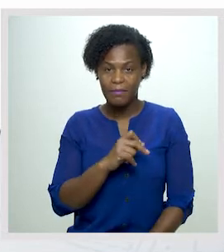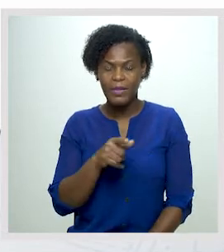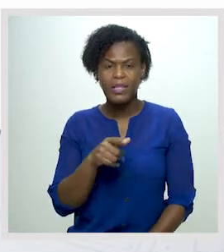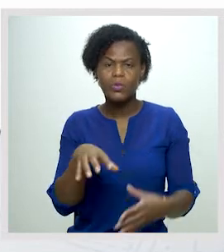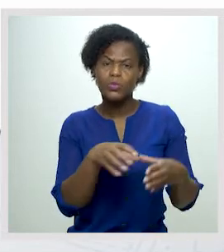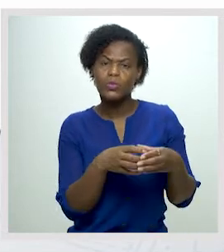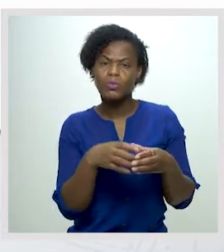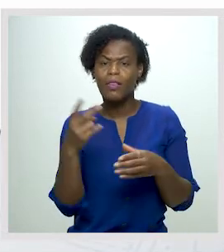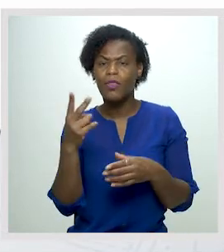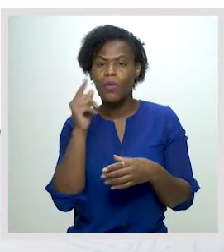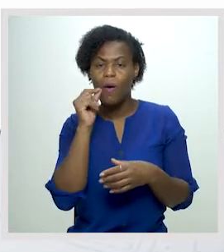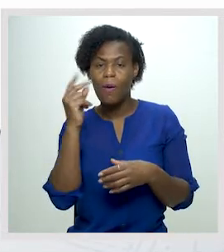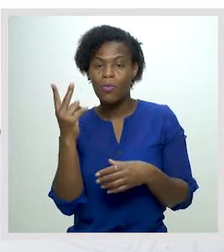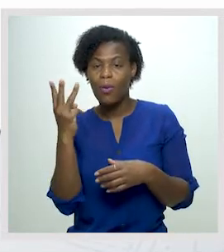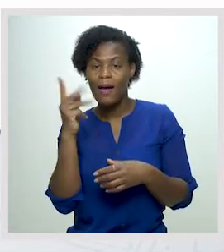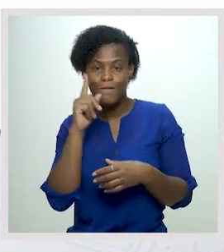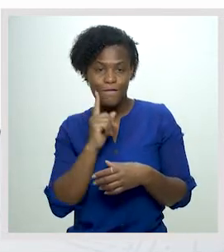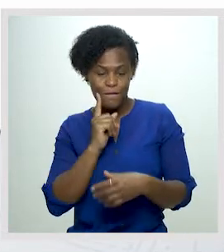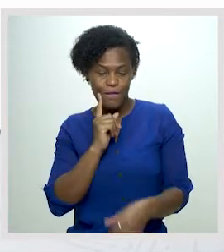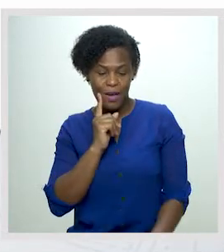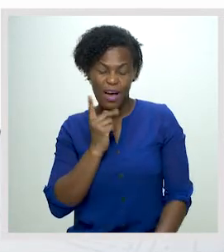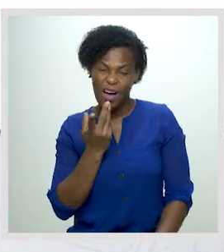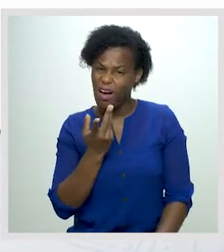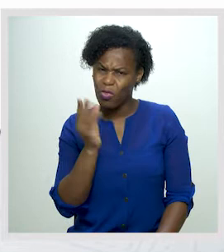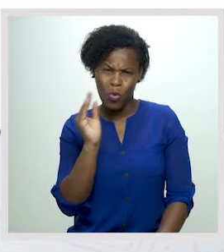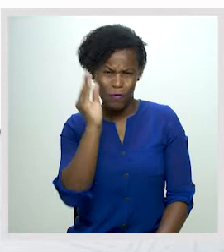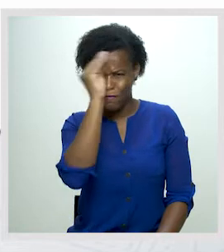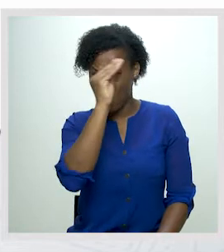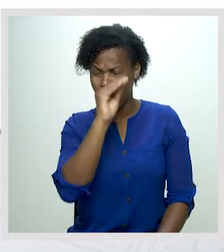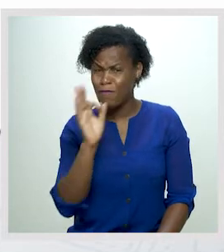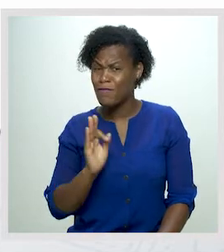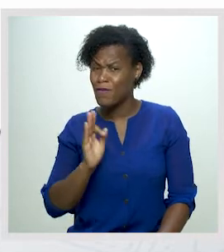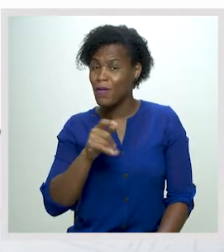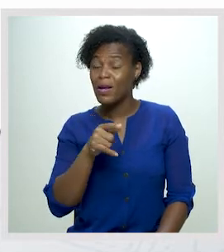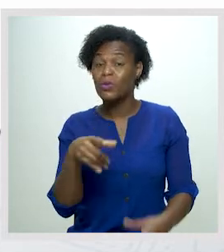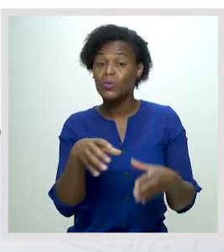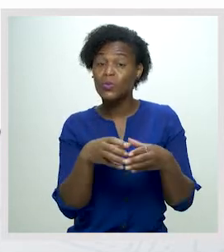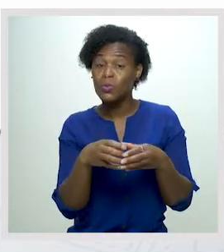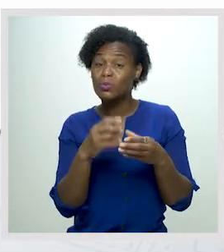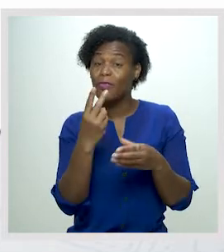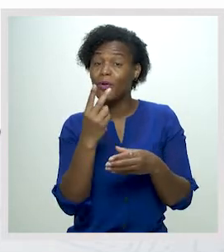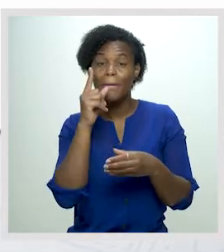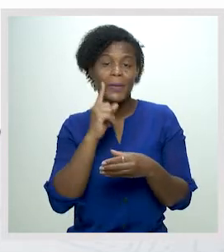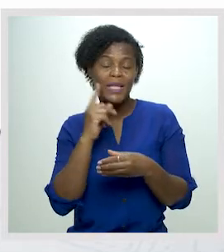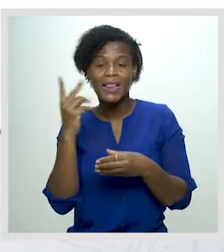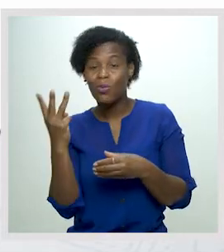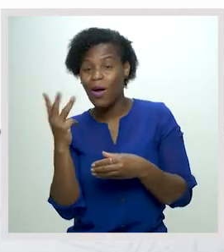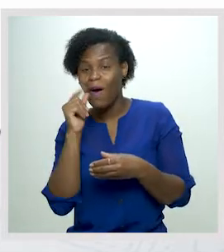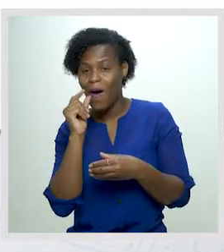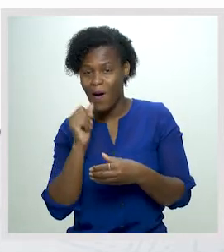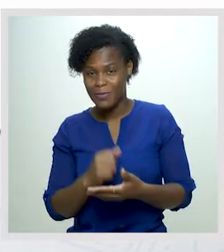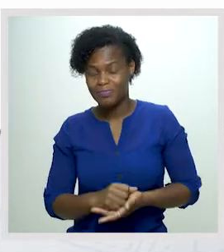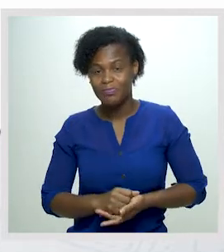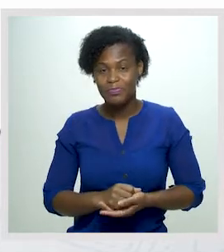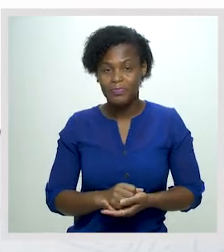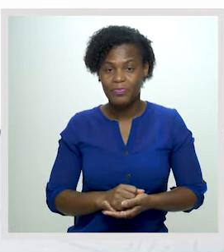de 2 garçons et 3 filles. Mais non, c'est faux. Il s'agit d'une équipe de 2 filles et 3 garçons.